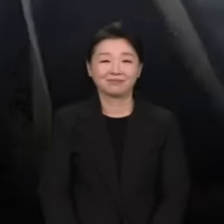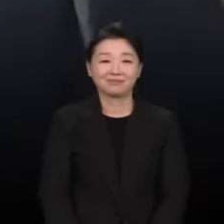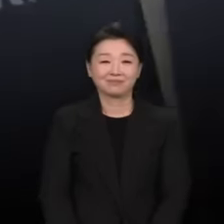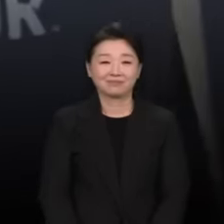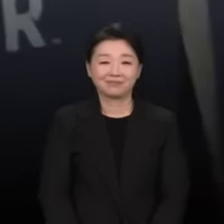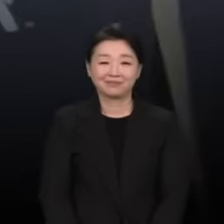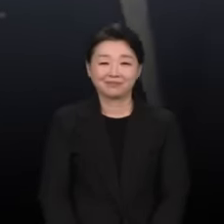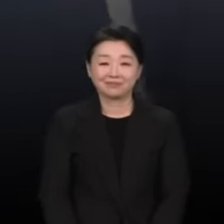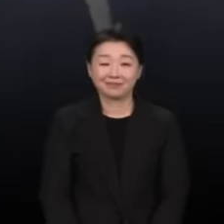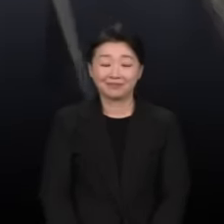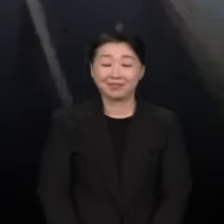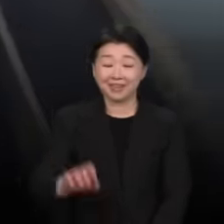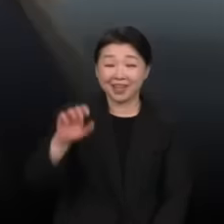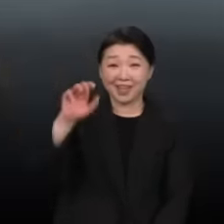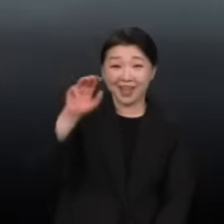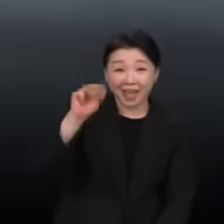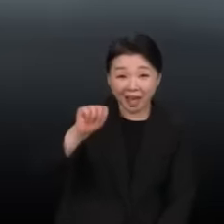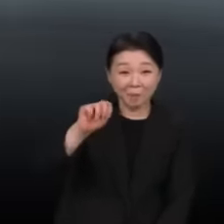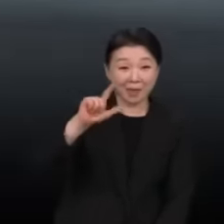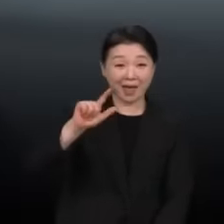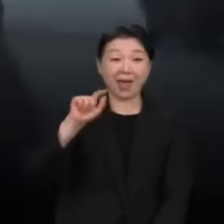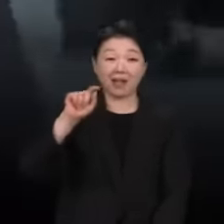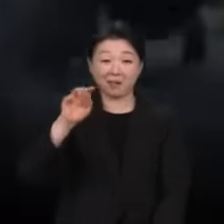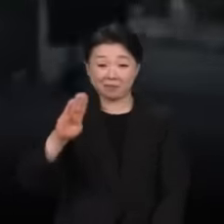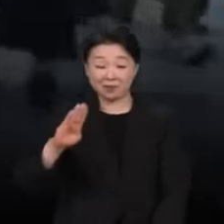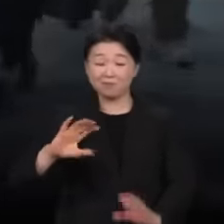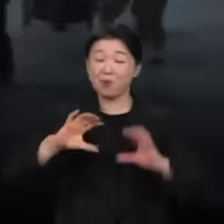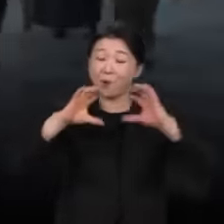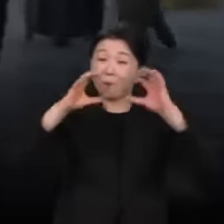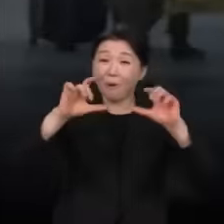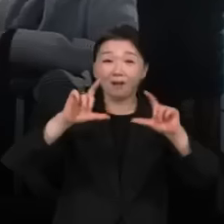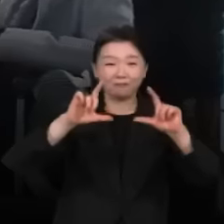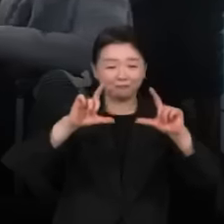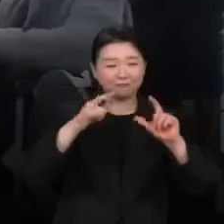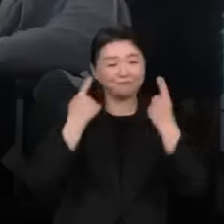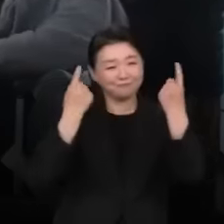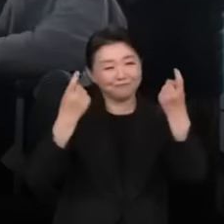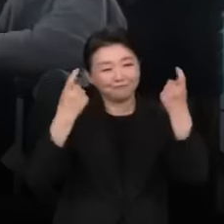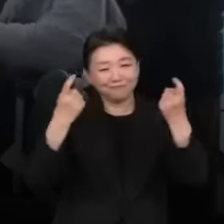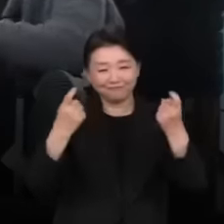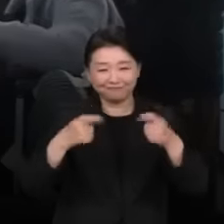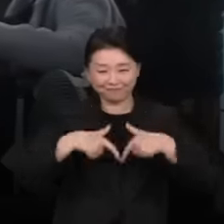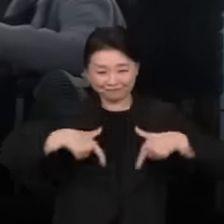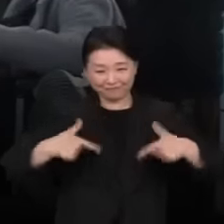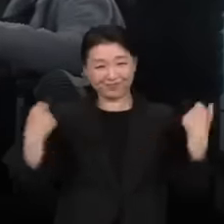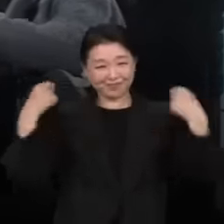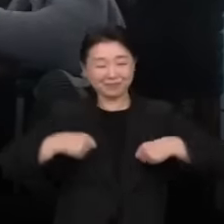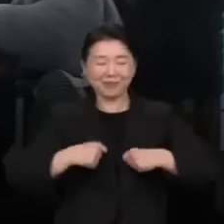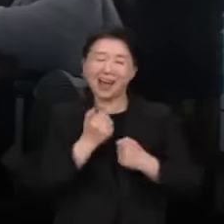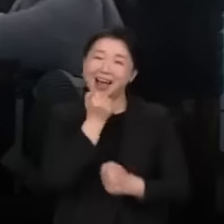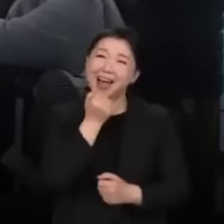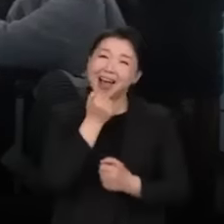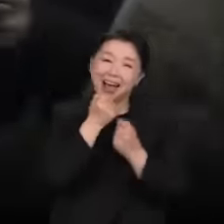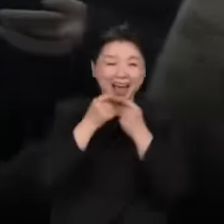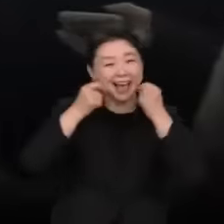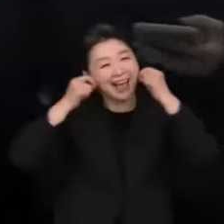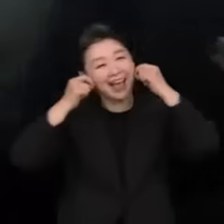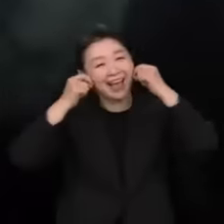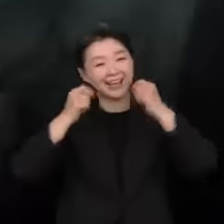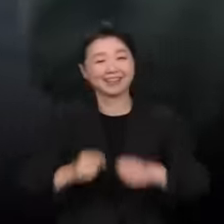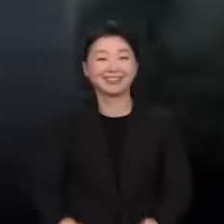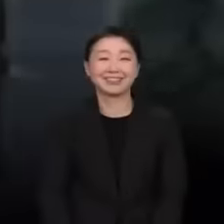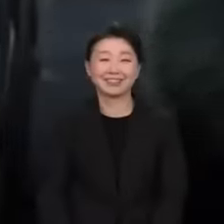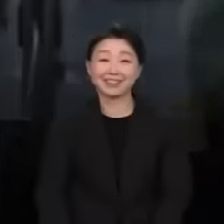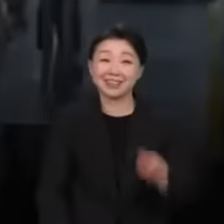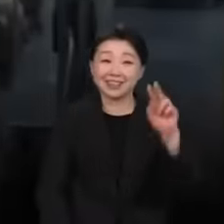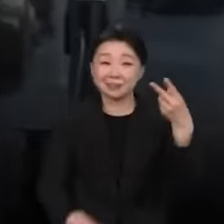MLB 월드투어 서울 시리즈란 글귀를 새겨 입은 사람들. 얼굴에서 웃음꽃이 사라지질 않습니다. 무려 200대